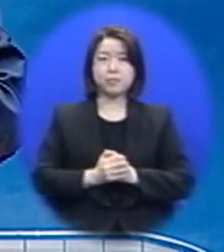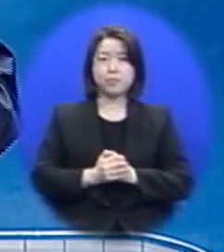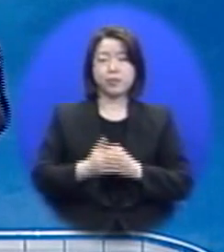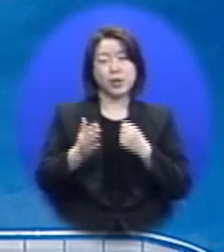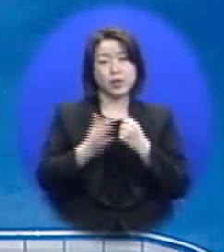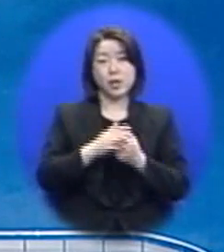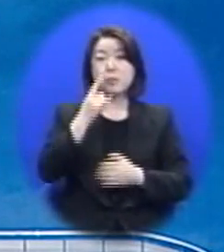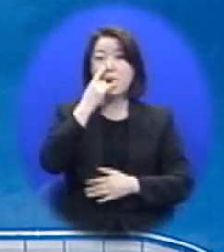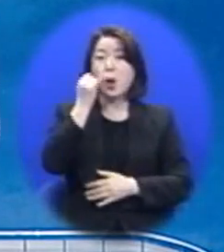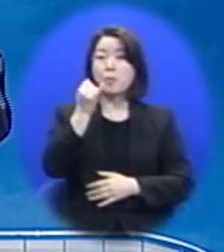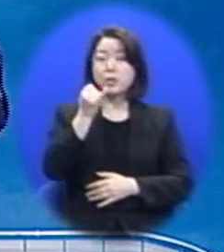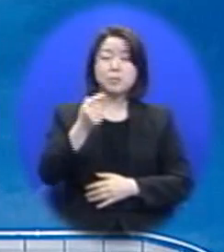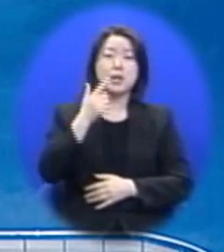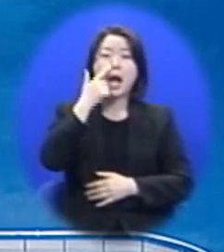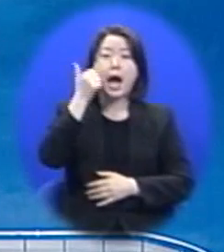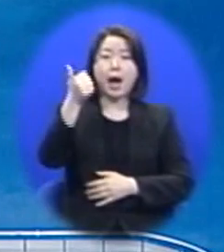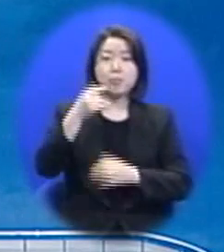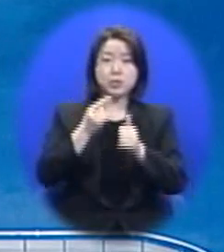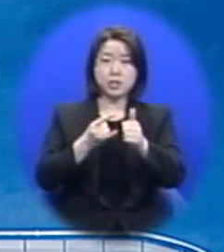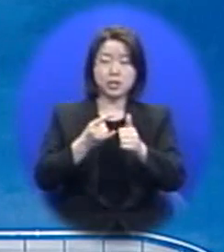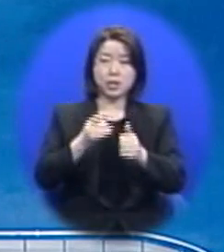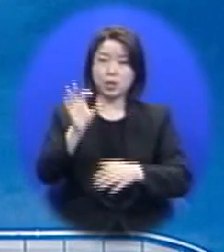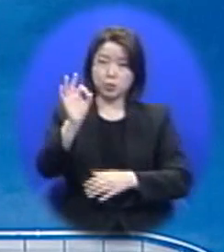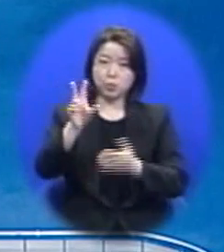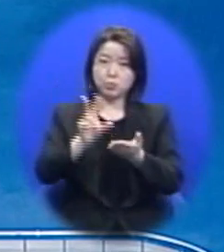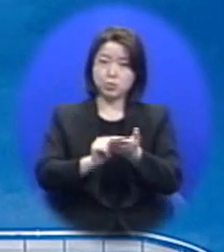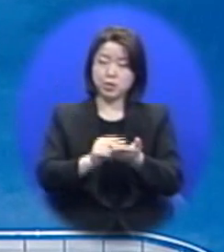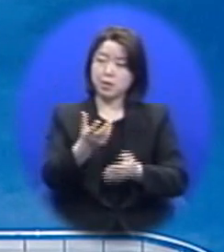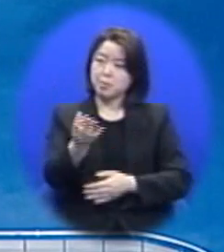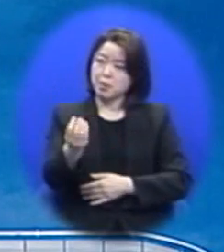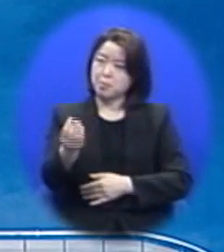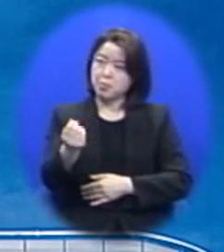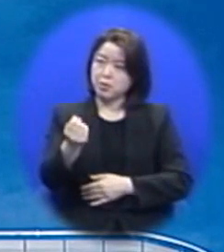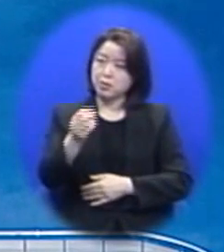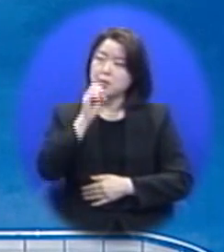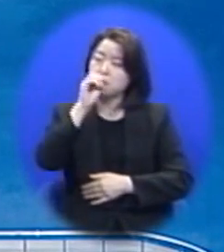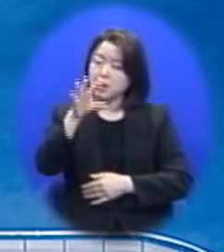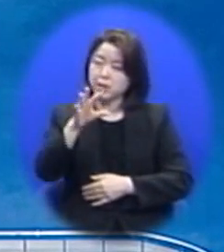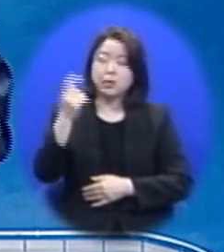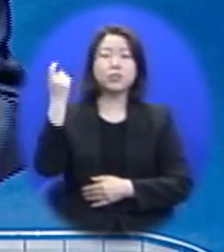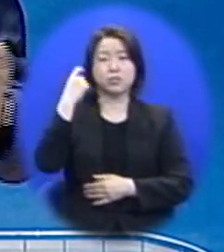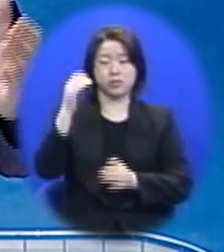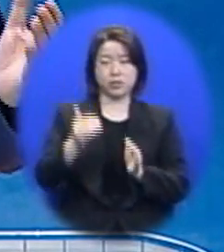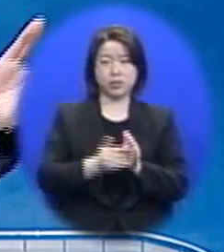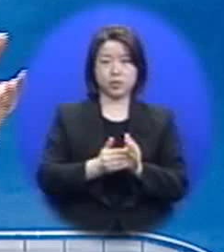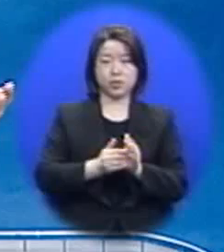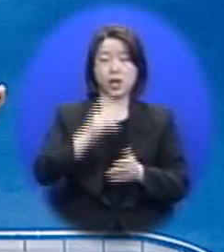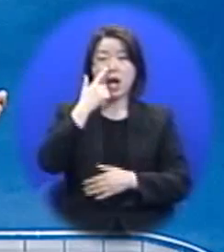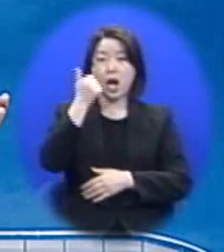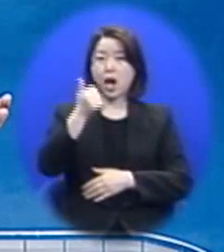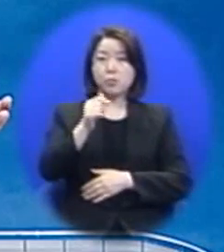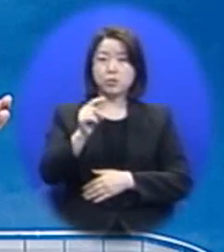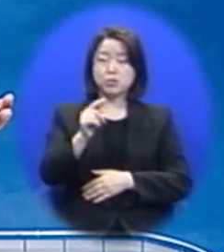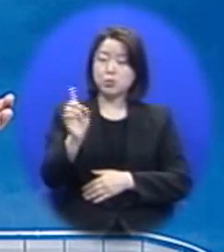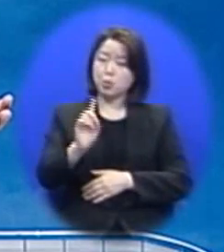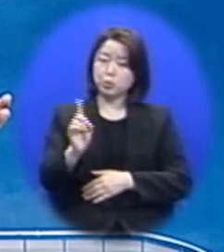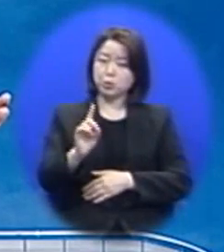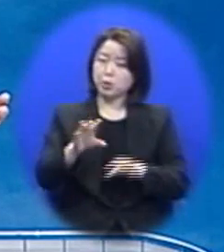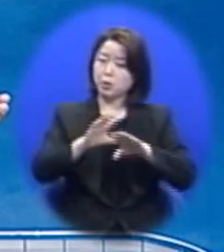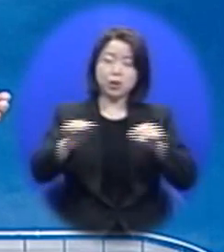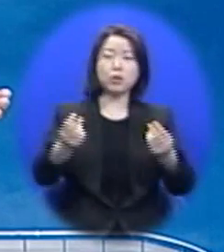그래서 어머님이 아버님에게 돈 문제를 몇 번 이야기하시는 것을 들었어요. 아버님으로는 해결할 방법이